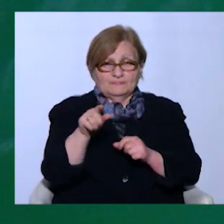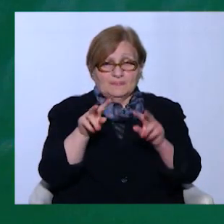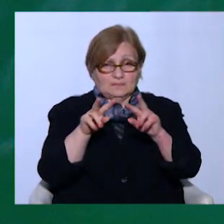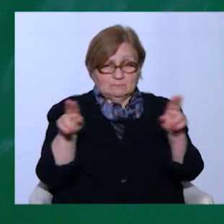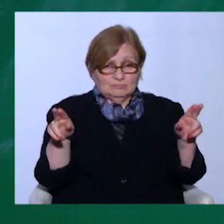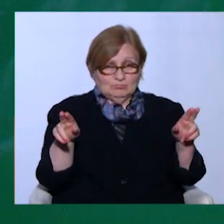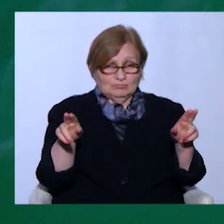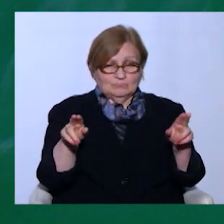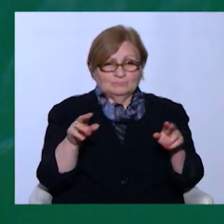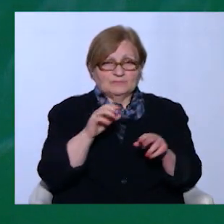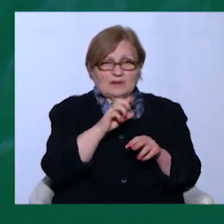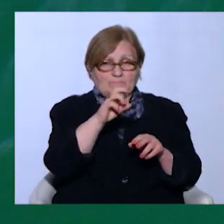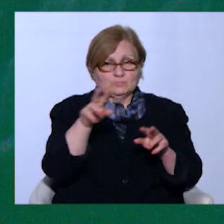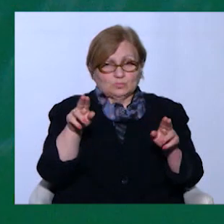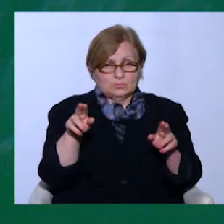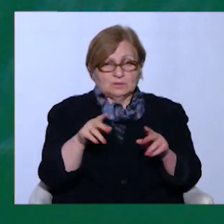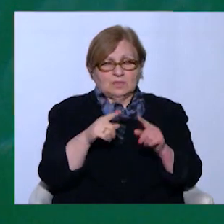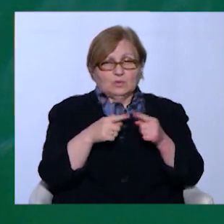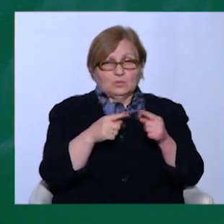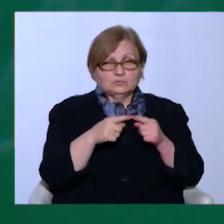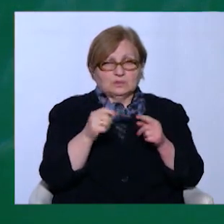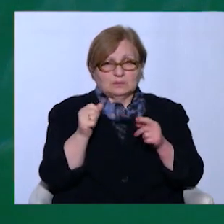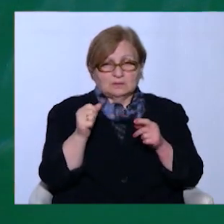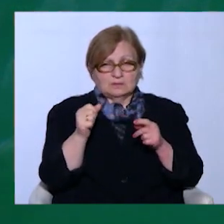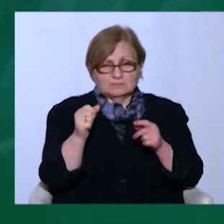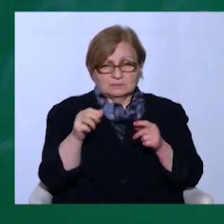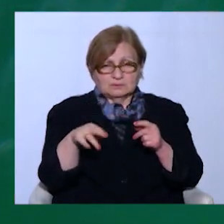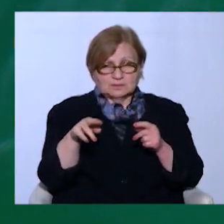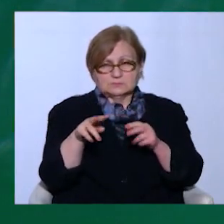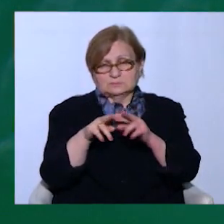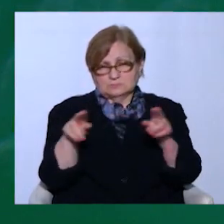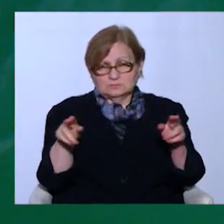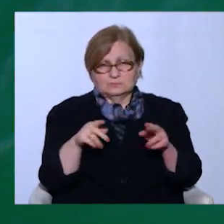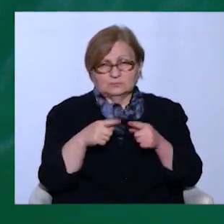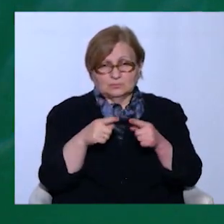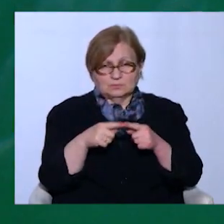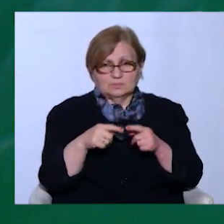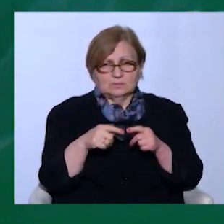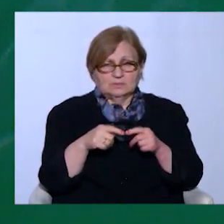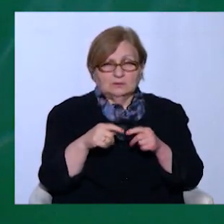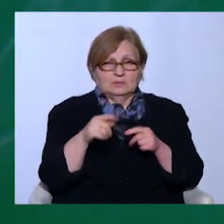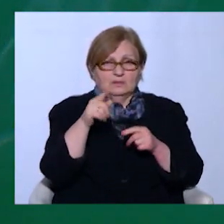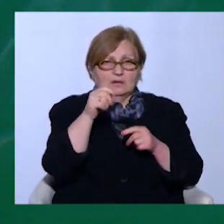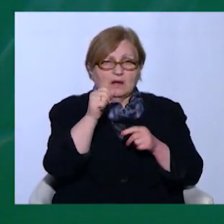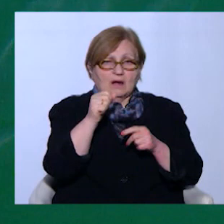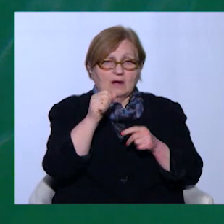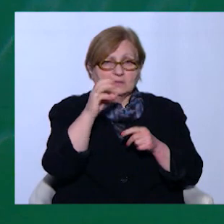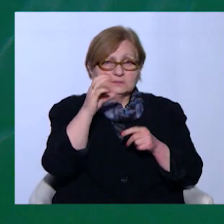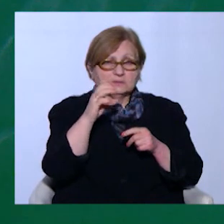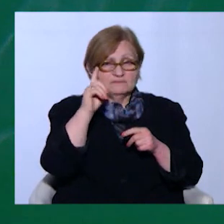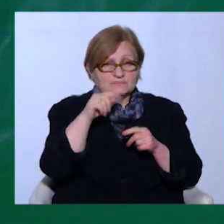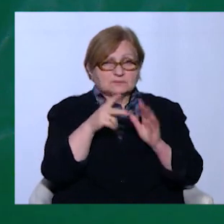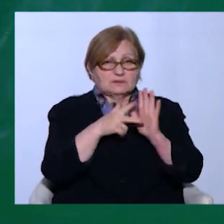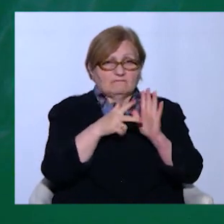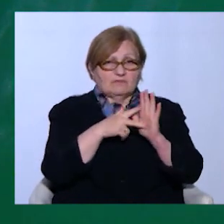AB უდრის CD-ს, კუთხე A უდრის კუთხე D-ს, AC არის 8 სანტიმეტრი, ესე მთლიანად არის